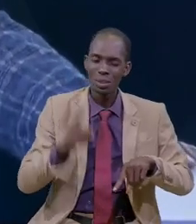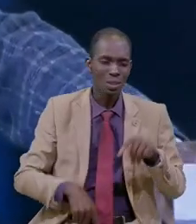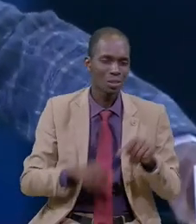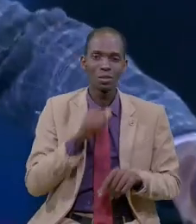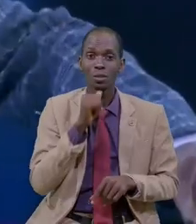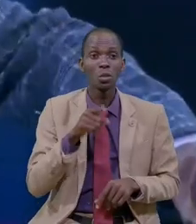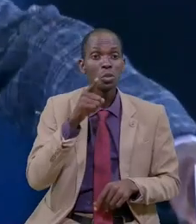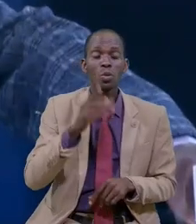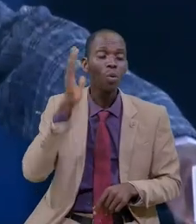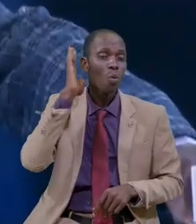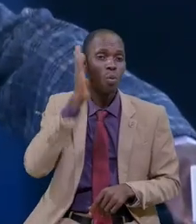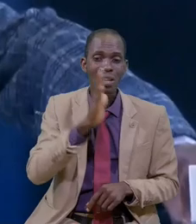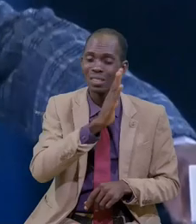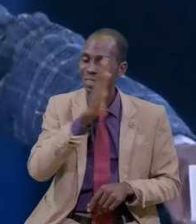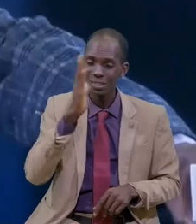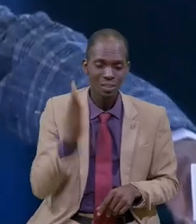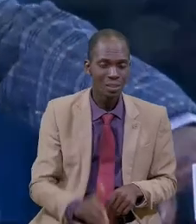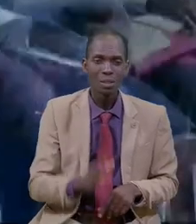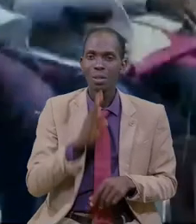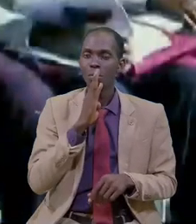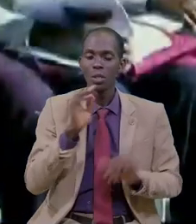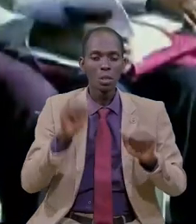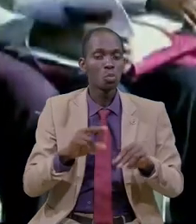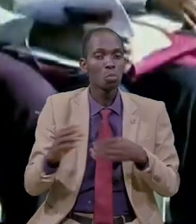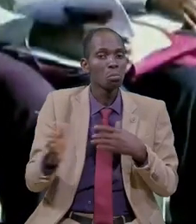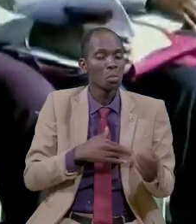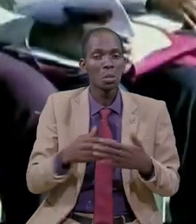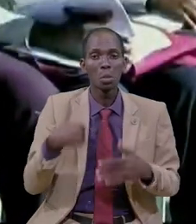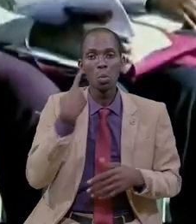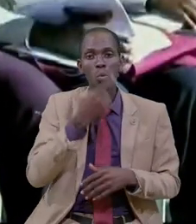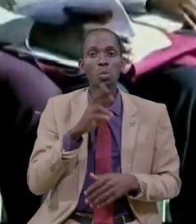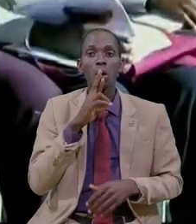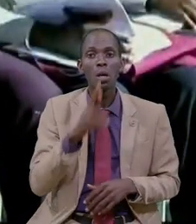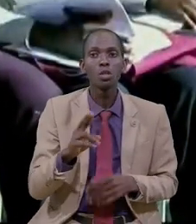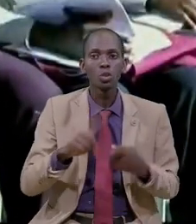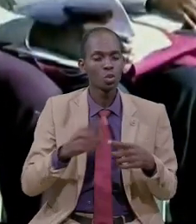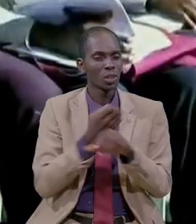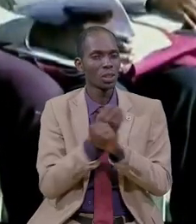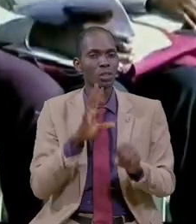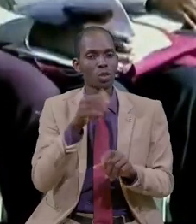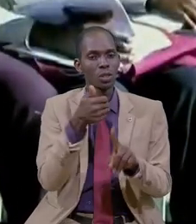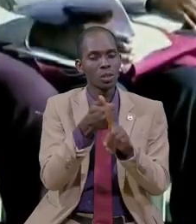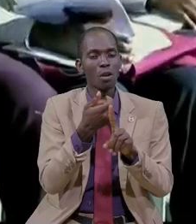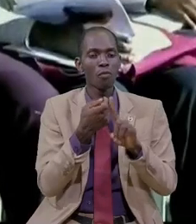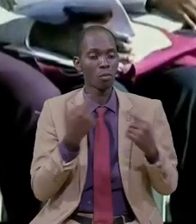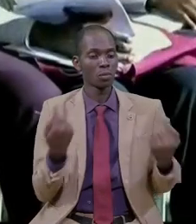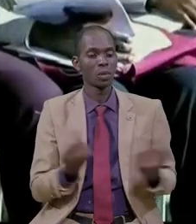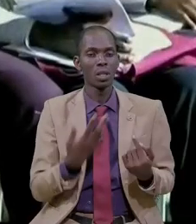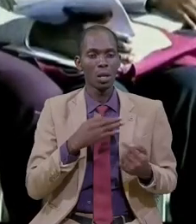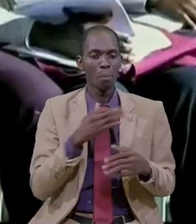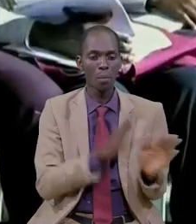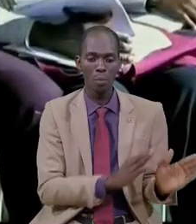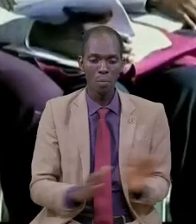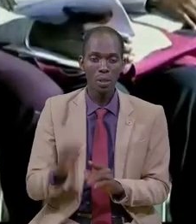will never be able, no matter who you are, save yourself from sin and get yourself ready for